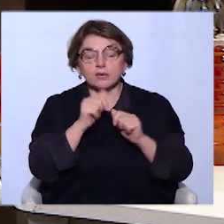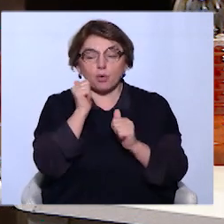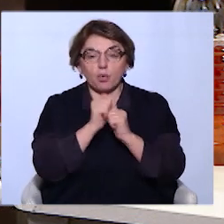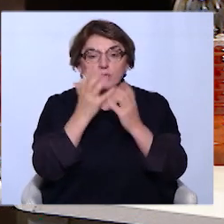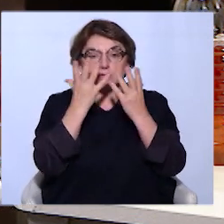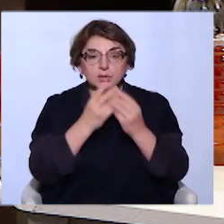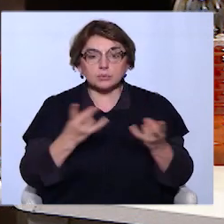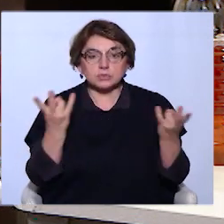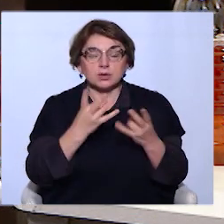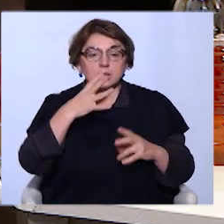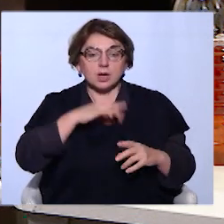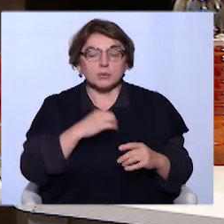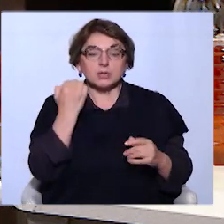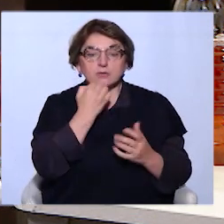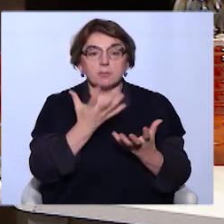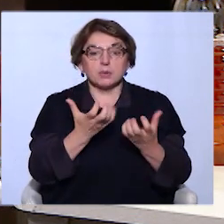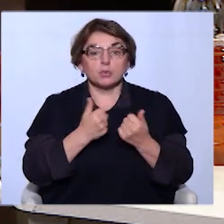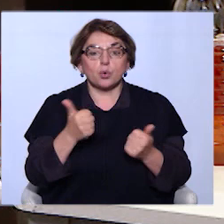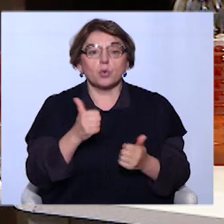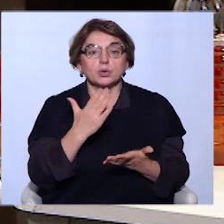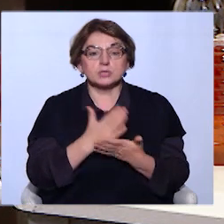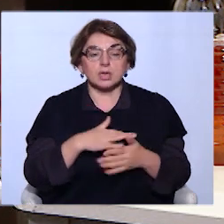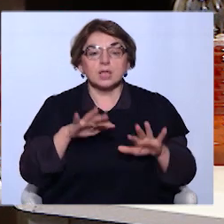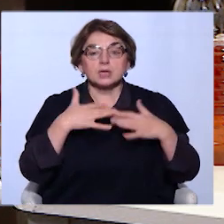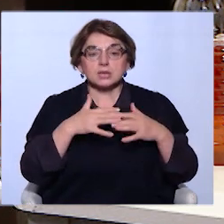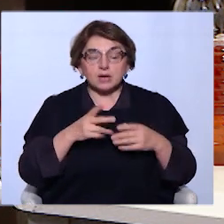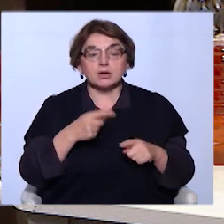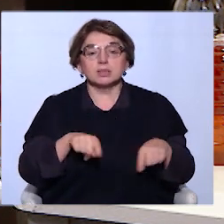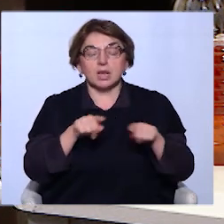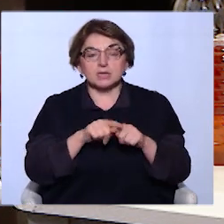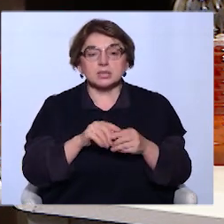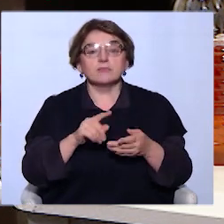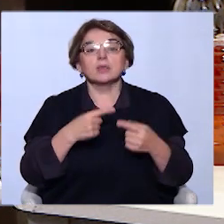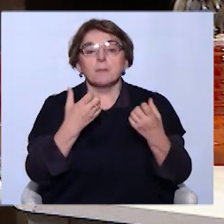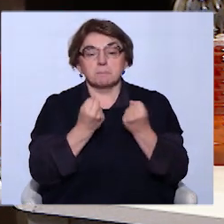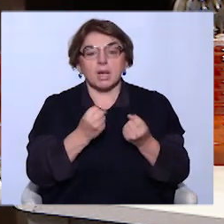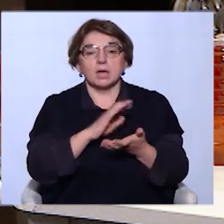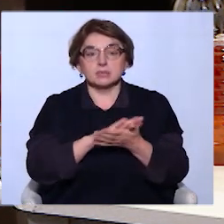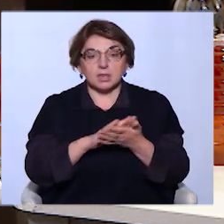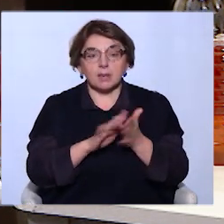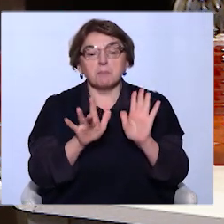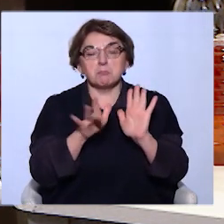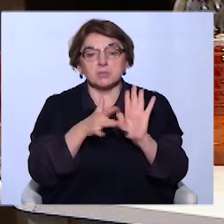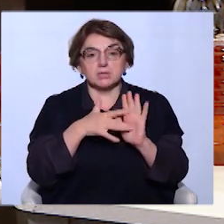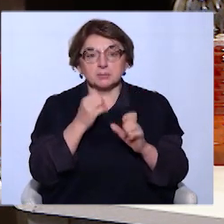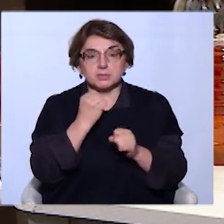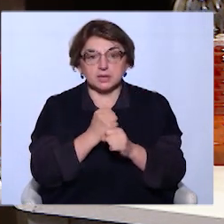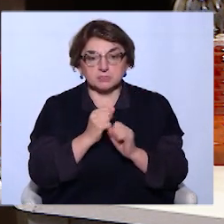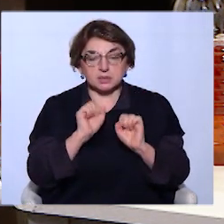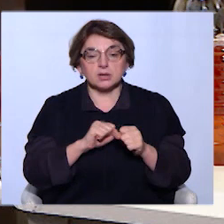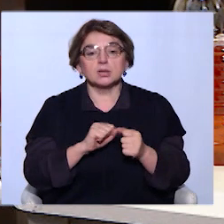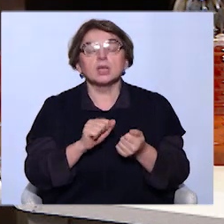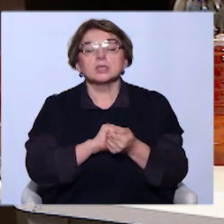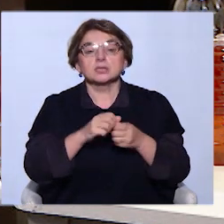ყოველდღიური საყოფაცხოვრებო პროდუქტის მიღება, როგორიც არის თხევადი და მყარი საპნები, მინების დამზადება შეიძლება,